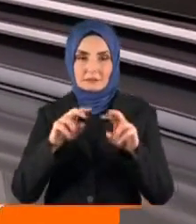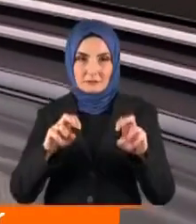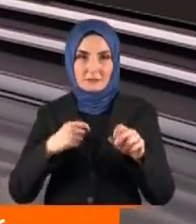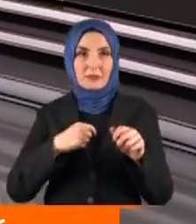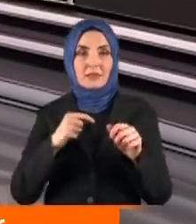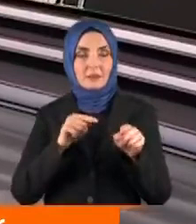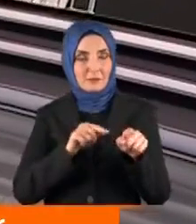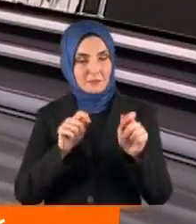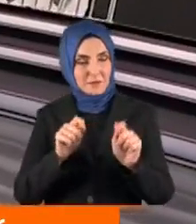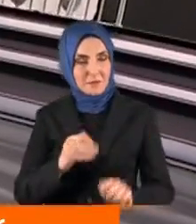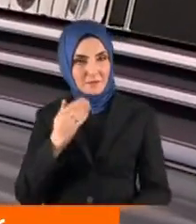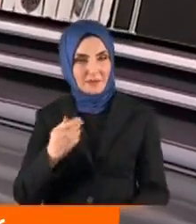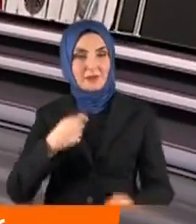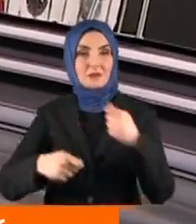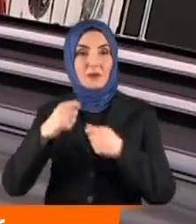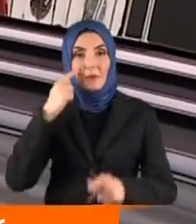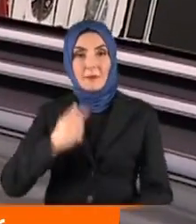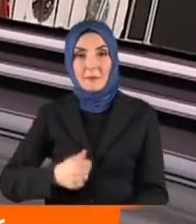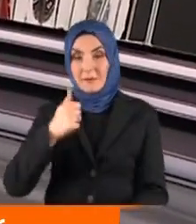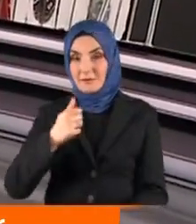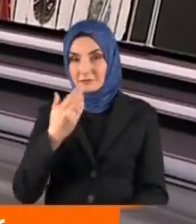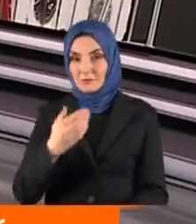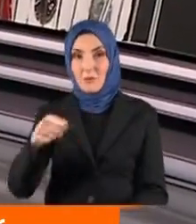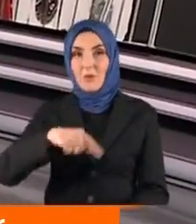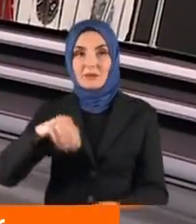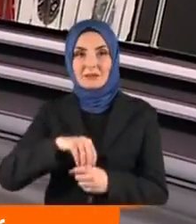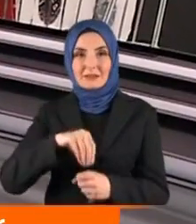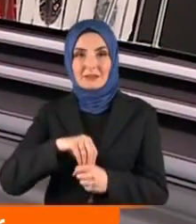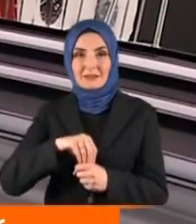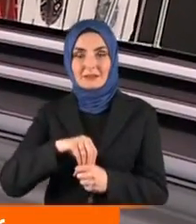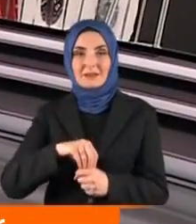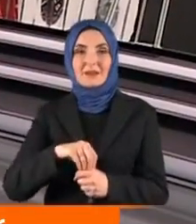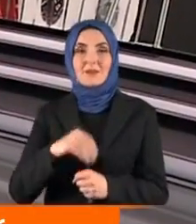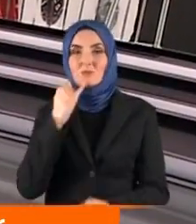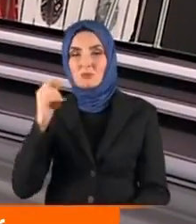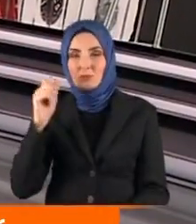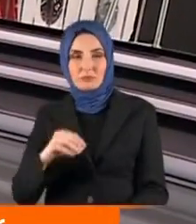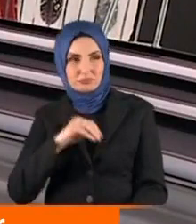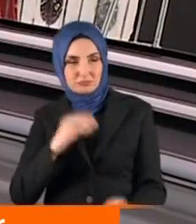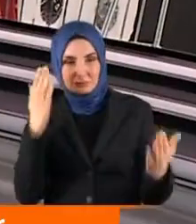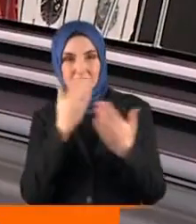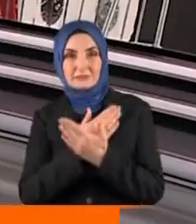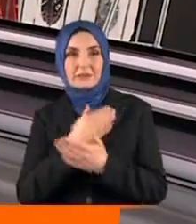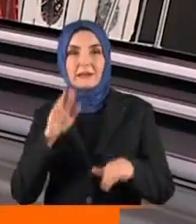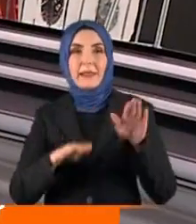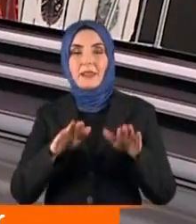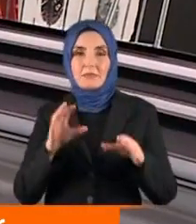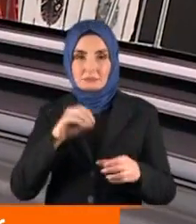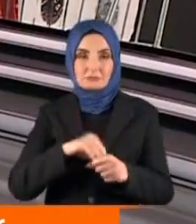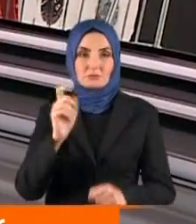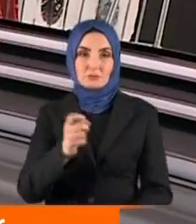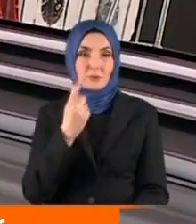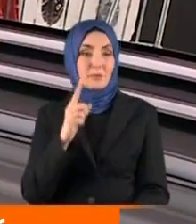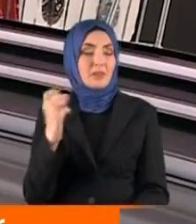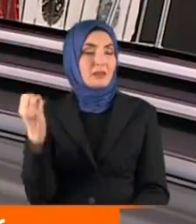incelemede aralarında yanıltıcı reklamlarında bulunduğu çok sayıda usulsüzlük tespit etti. Ekibimiz binlerce lira cezanın kesildiği